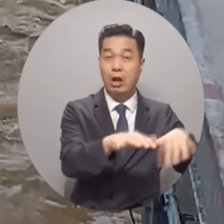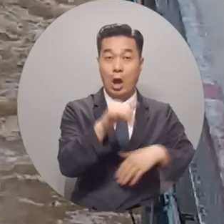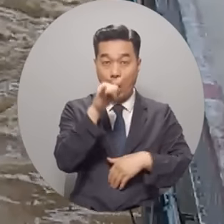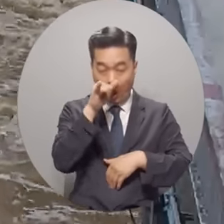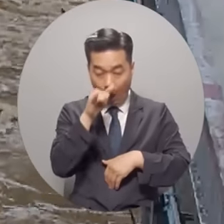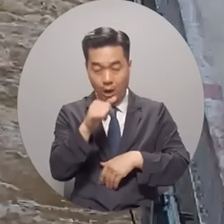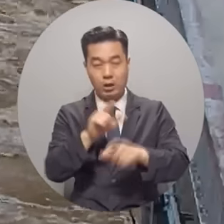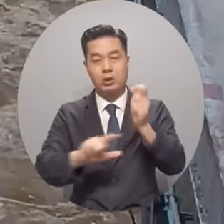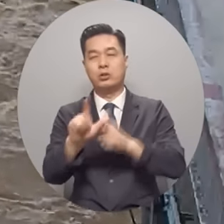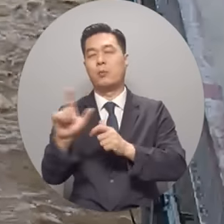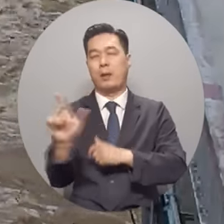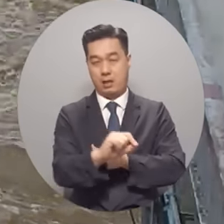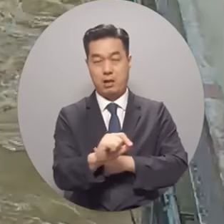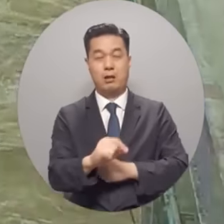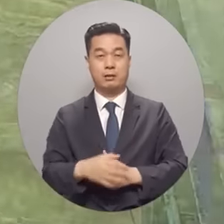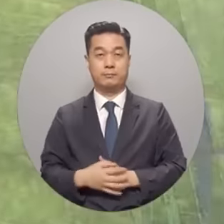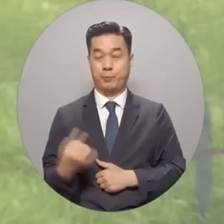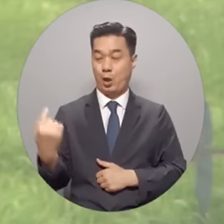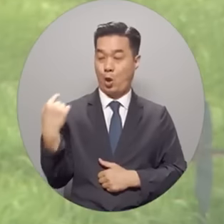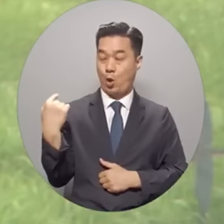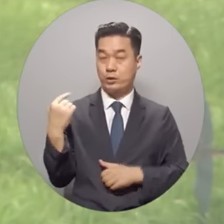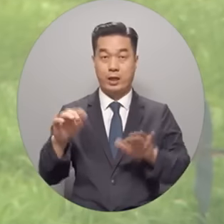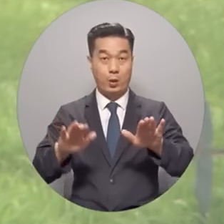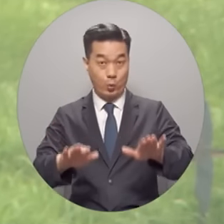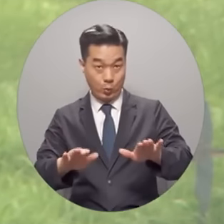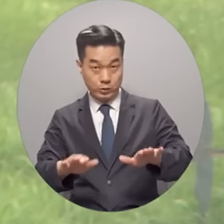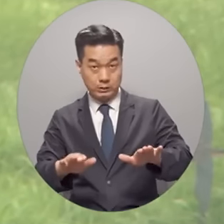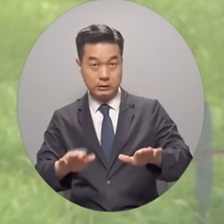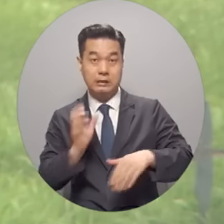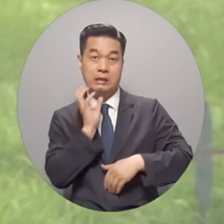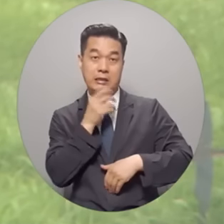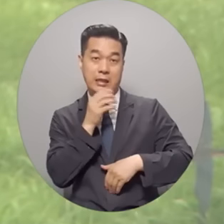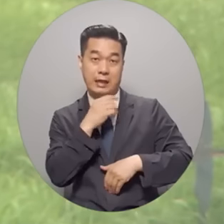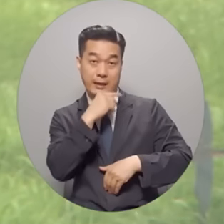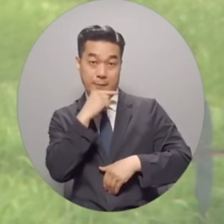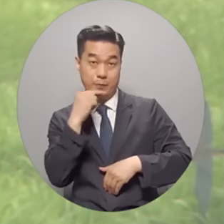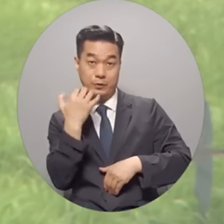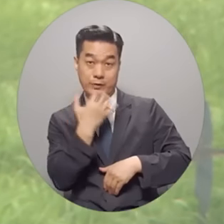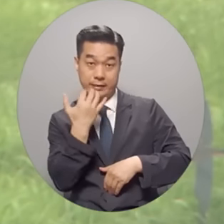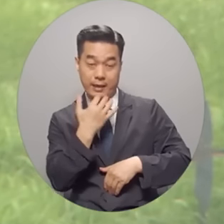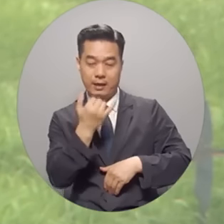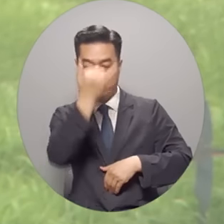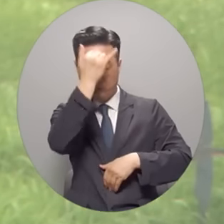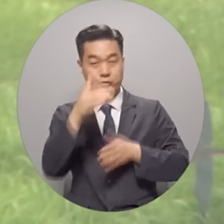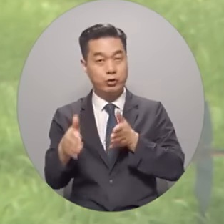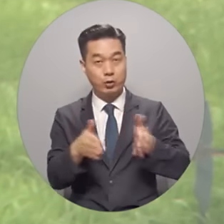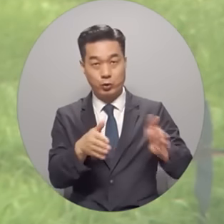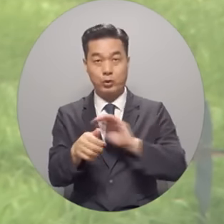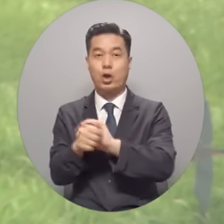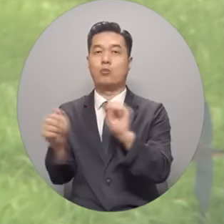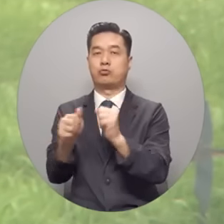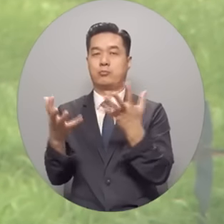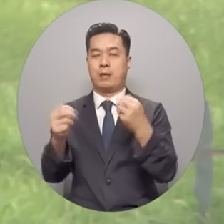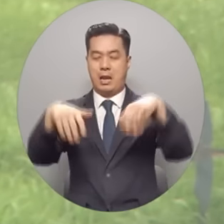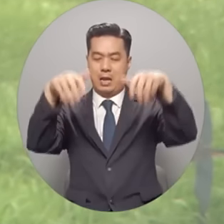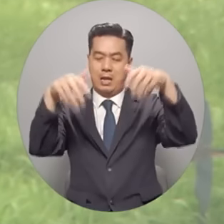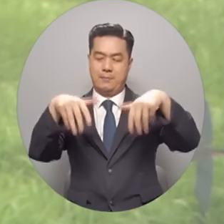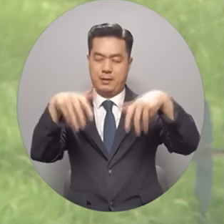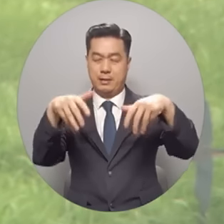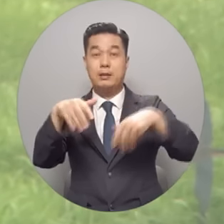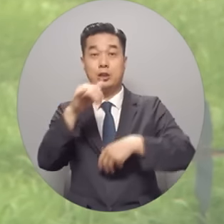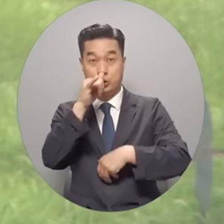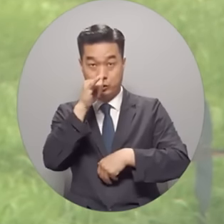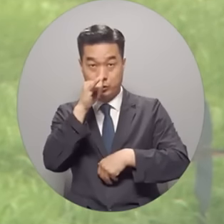빨라진게 보입니다 어제와 오늘이 세계 붉게 나타나고 있는 충청도와 경북에서 많은 비가 내리고 있습니다